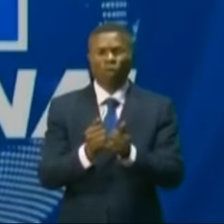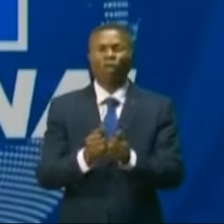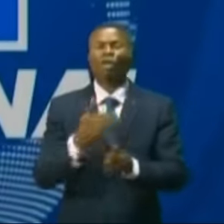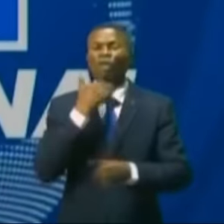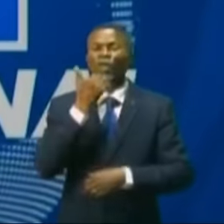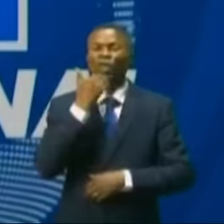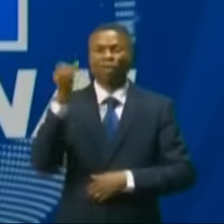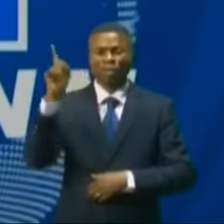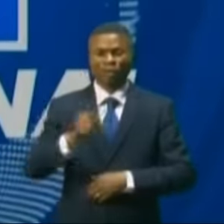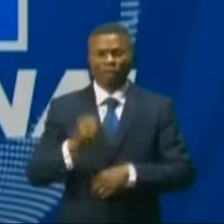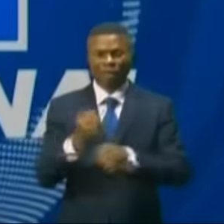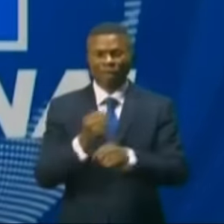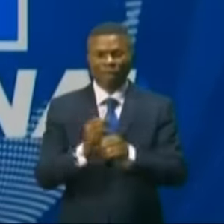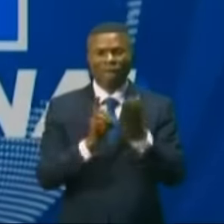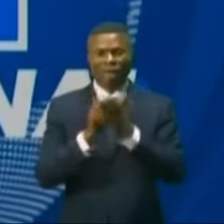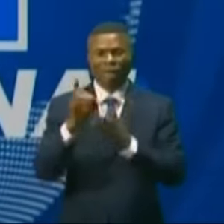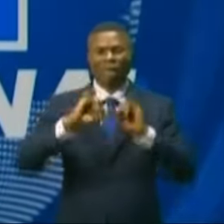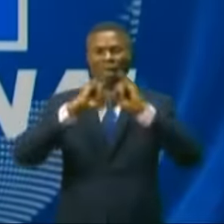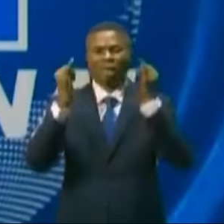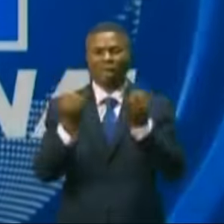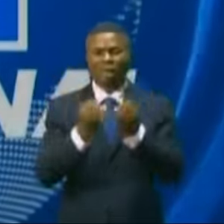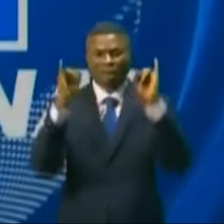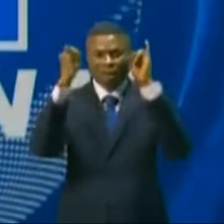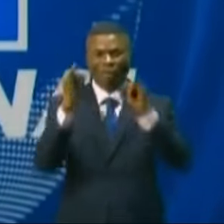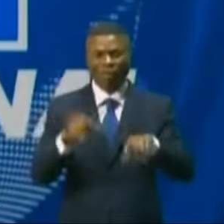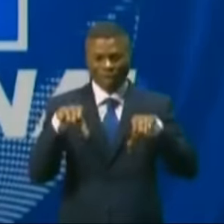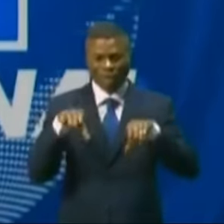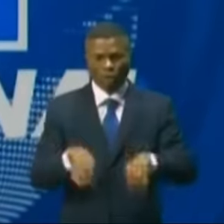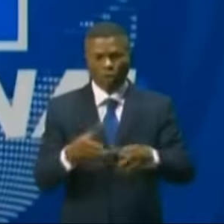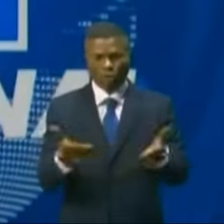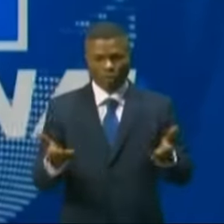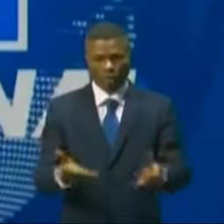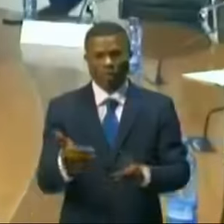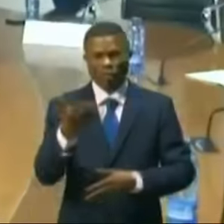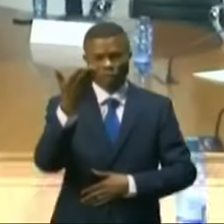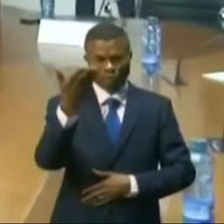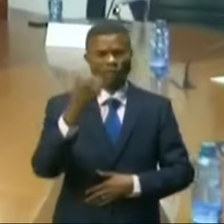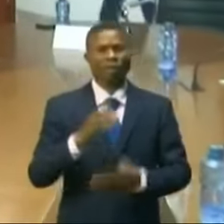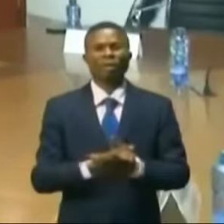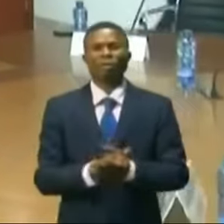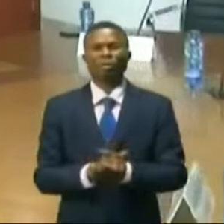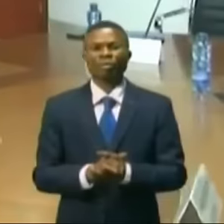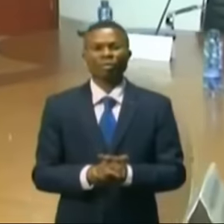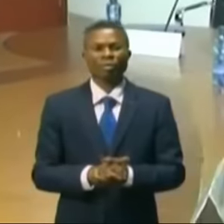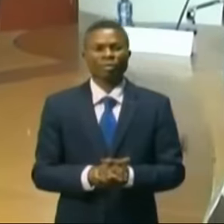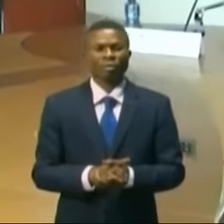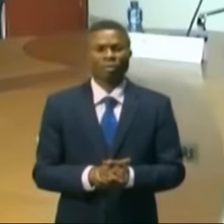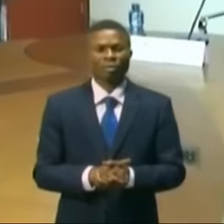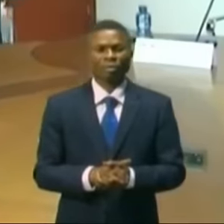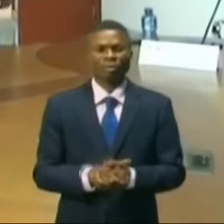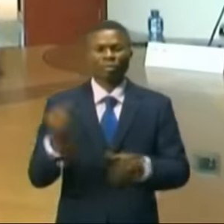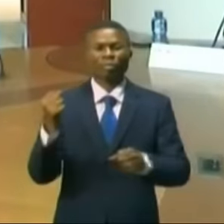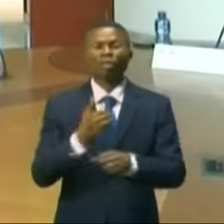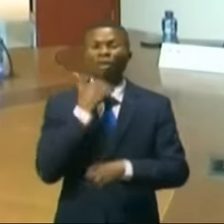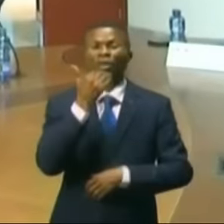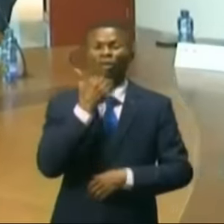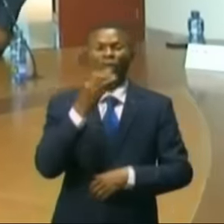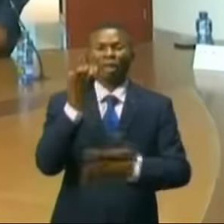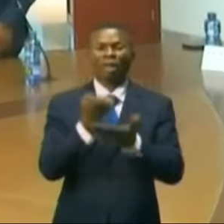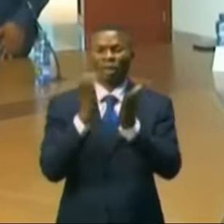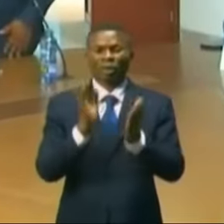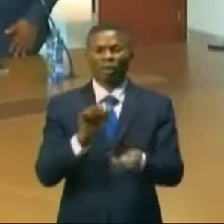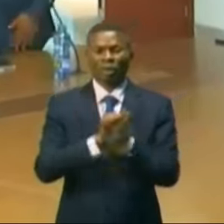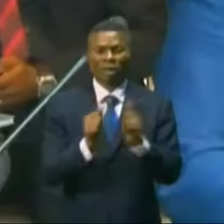parlé de l'émergence de l'industrie Internet en RDC. Nono Hélène Masekou. Ces opérateurs économiques du secteur